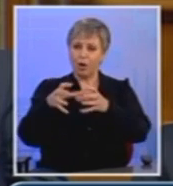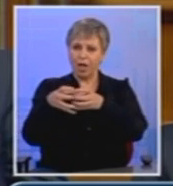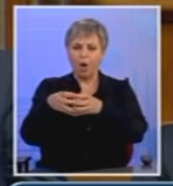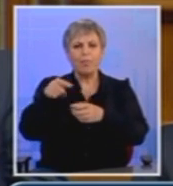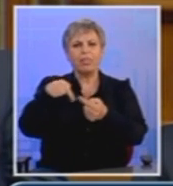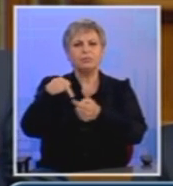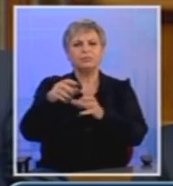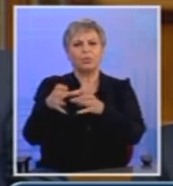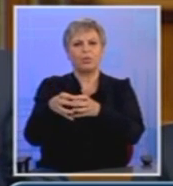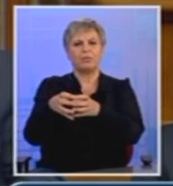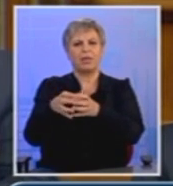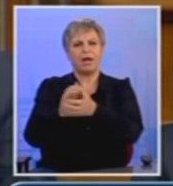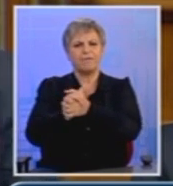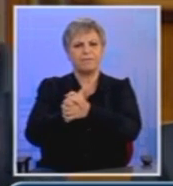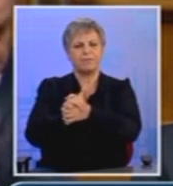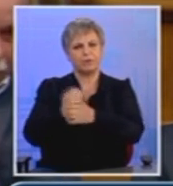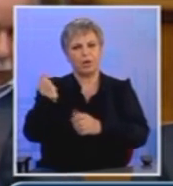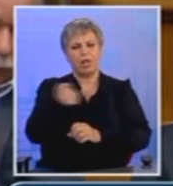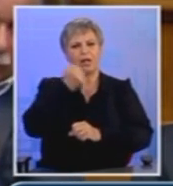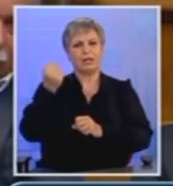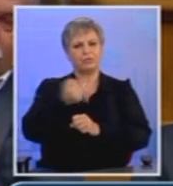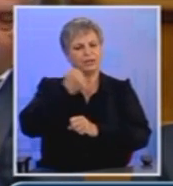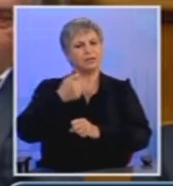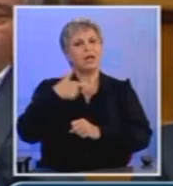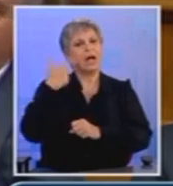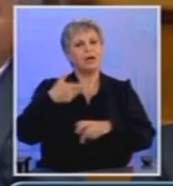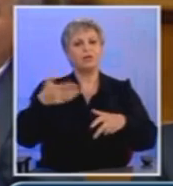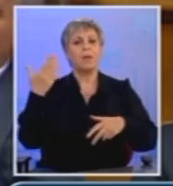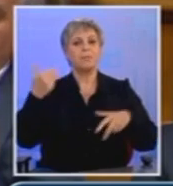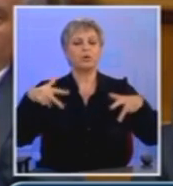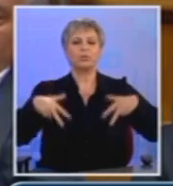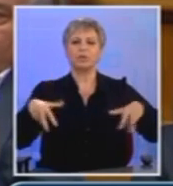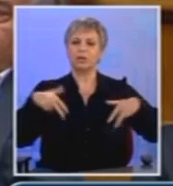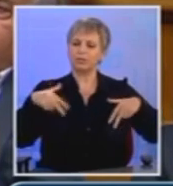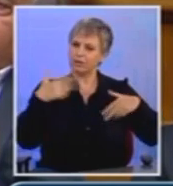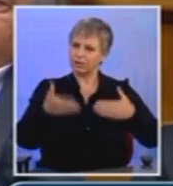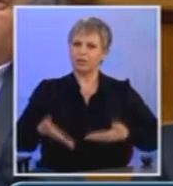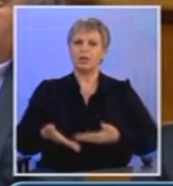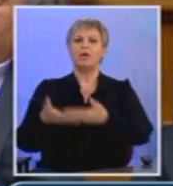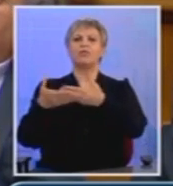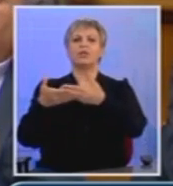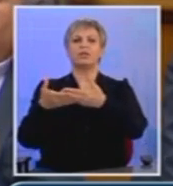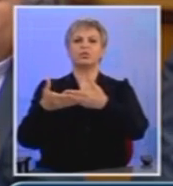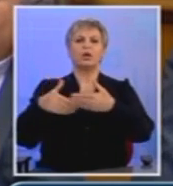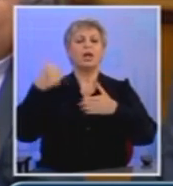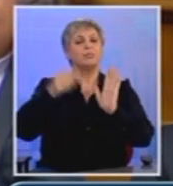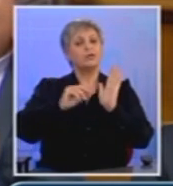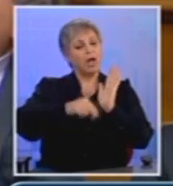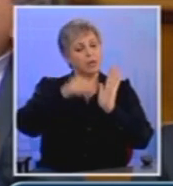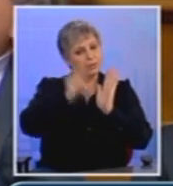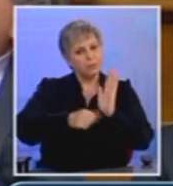προηγούμενα χρόνια από τις μνημονιακές πολιτικές αλλά και από αυτούς που κυβερνούσαν τον τόπο μην το ξεχνάμε